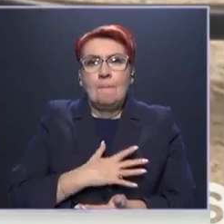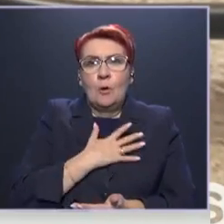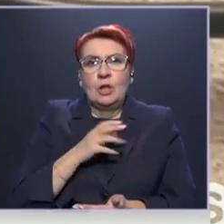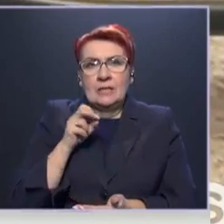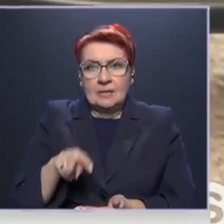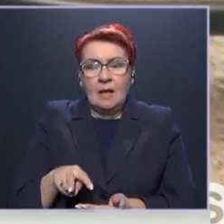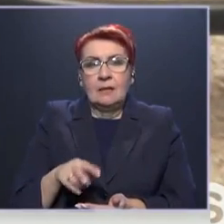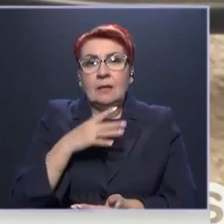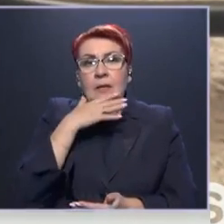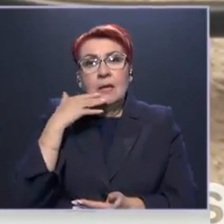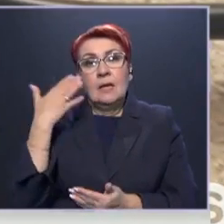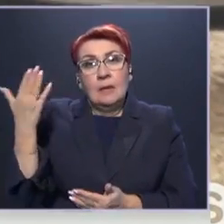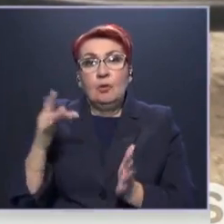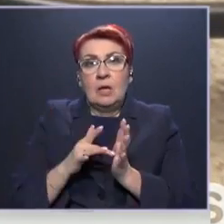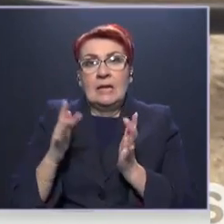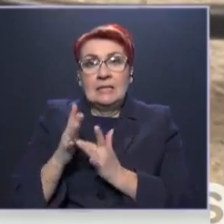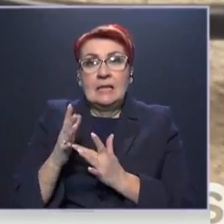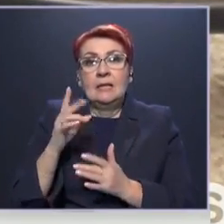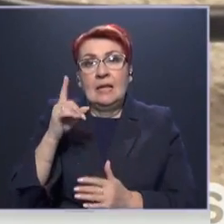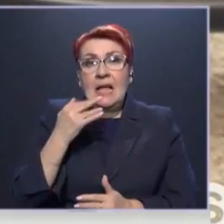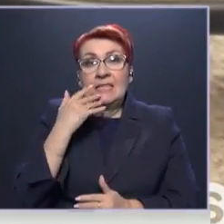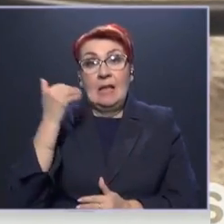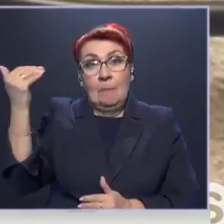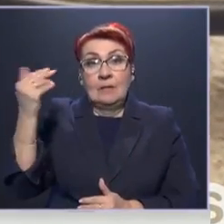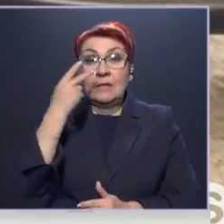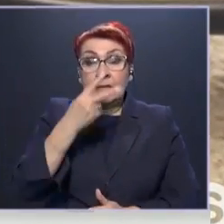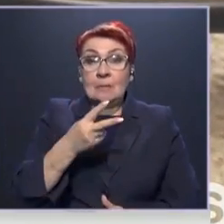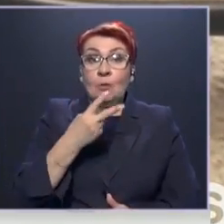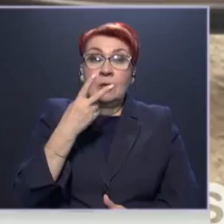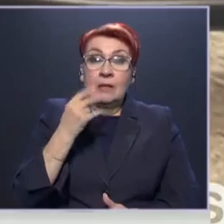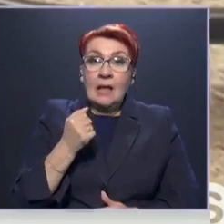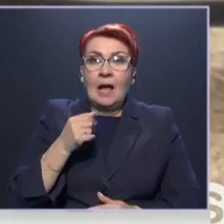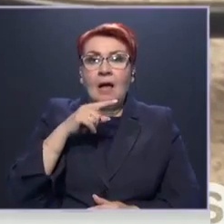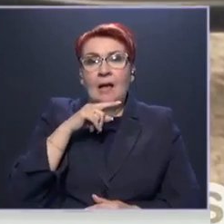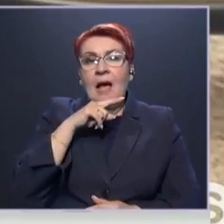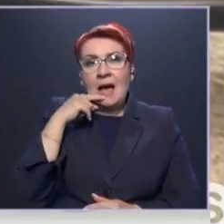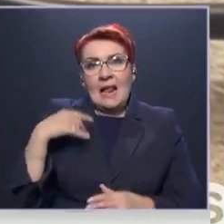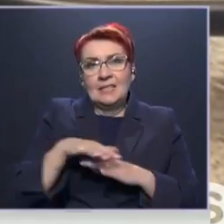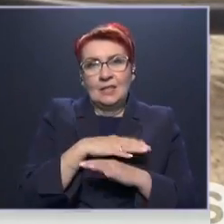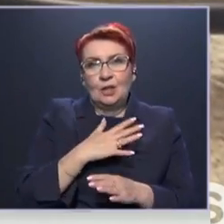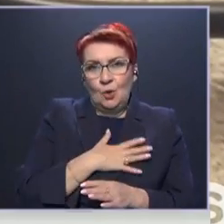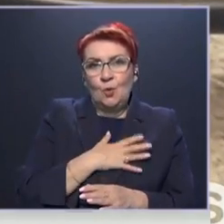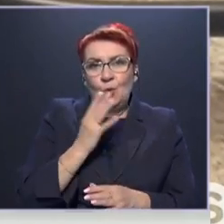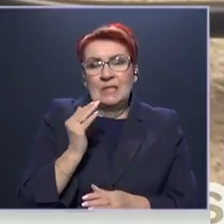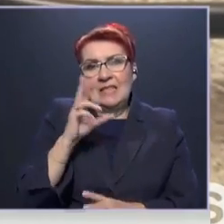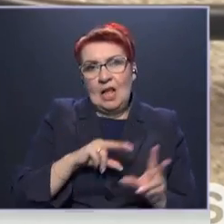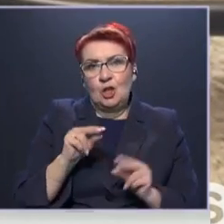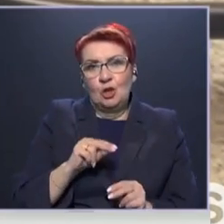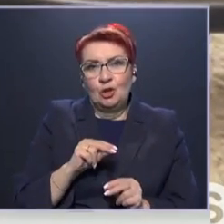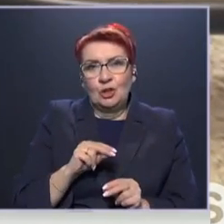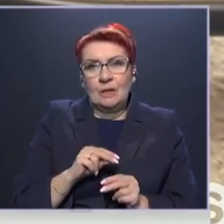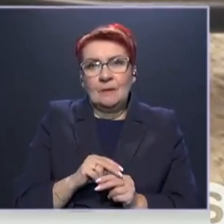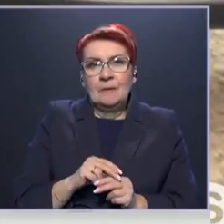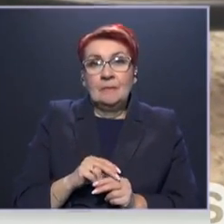действительно, многие консервативные христиане на Западе смотрят на Россию с надеждой, потому что, к сожалению, они